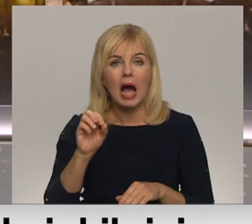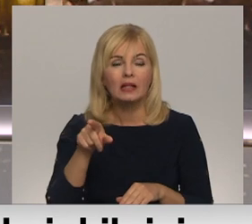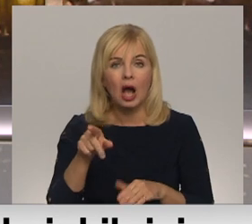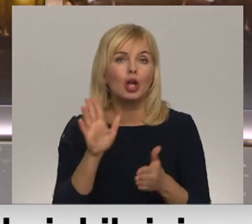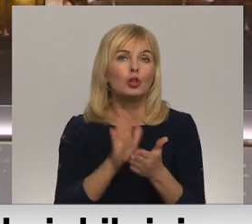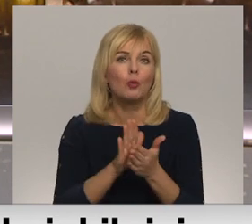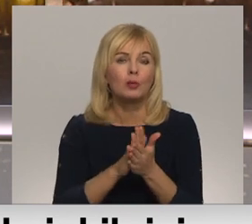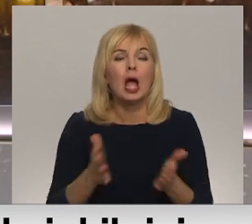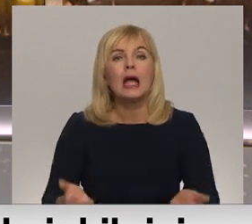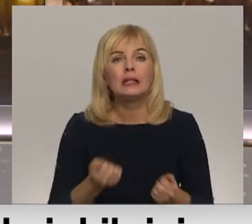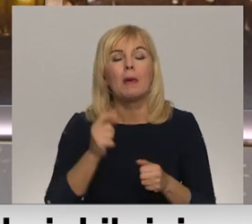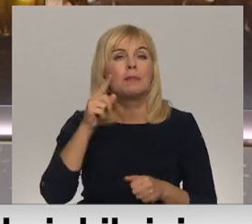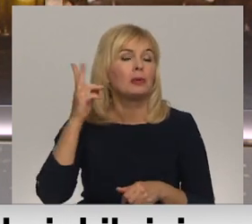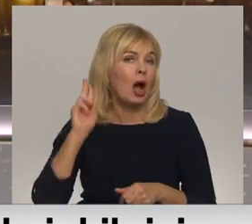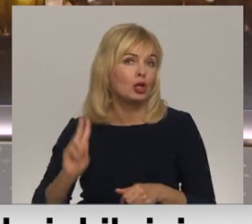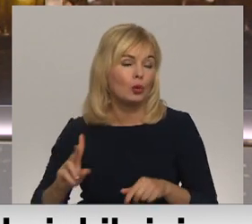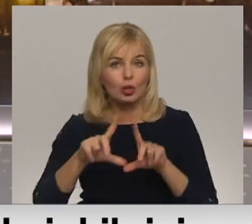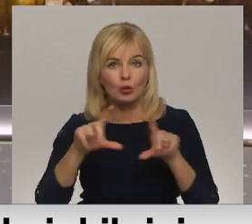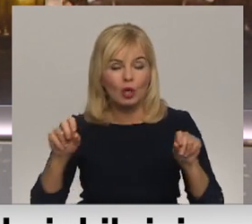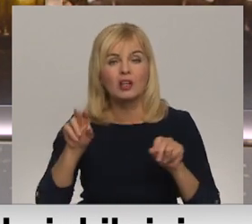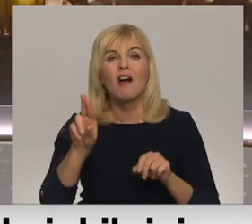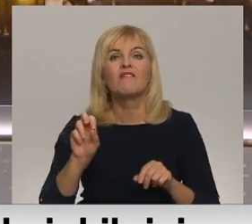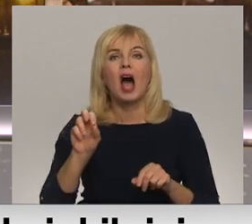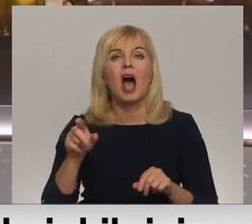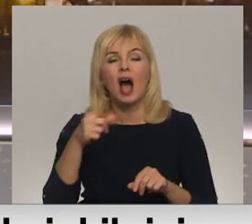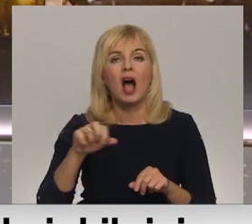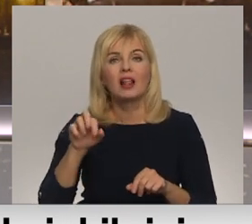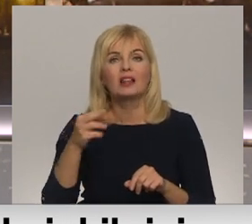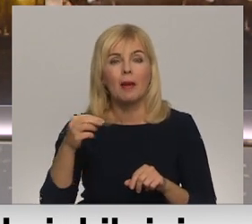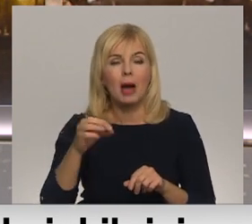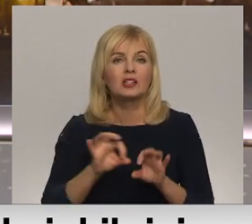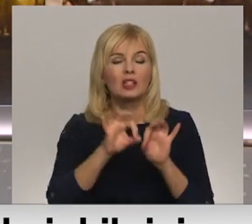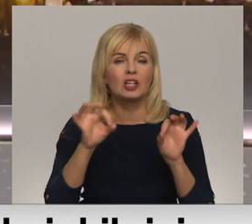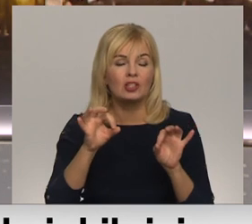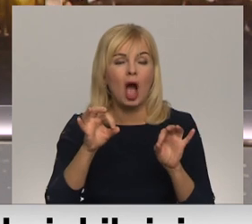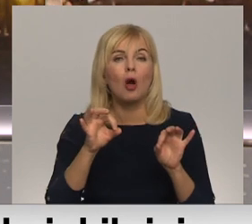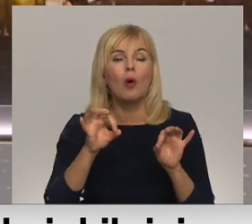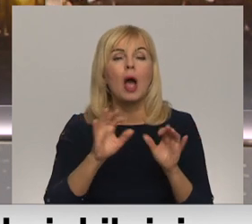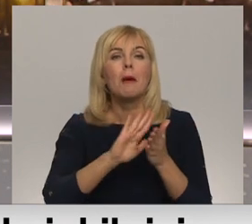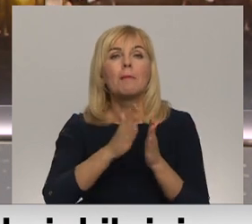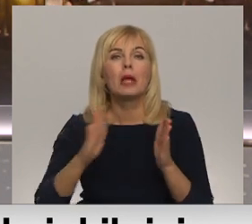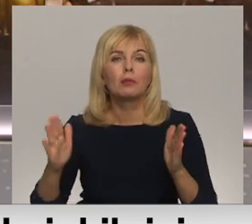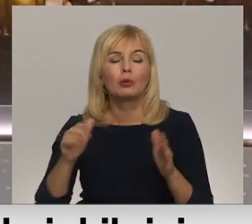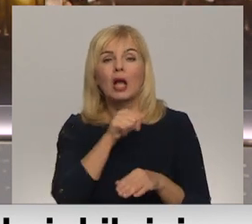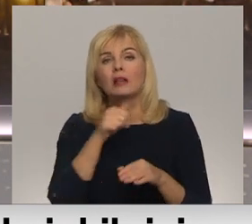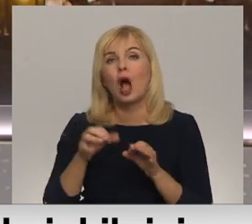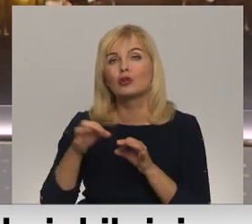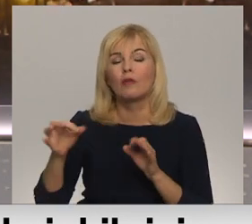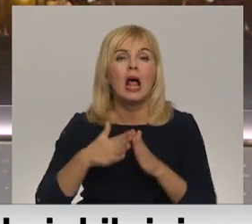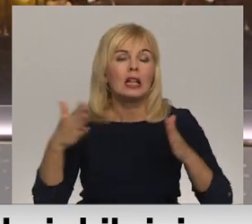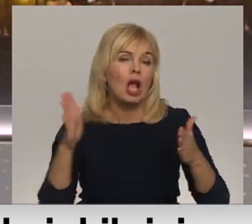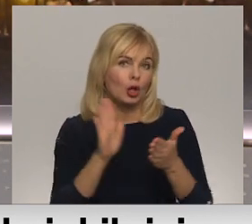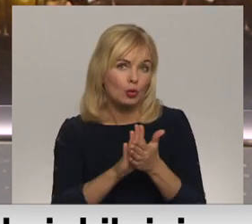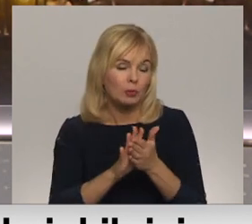ka viņš dibināja pirmo jūrskolu, tomēr Valdemārs ar savu entuziasmu aizsāk arī pirmo bibliotēku Latvijā. Tāls novads lielajai jubilejai jau